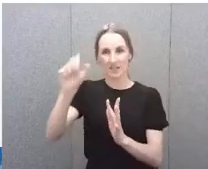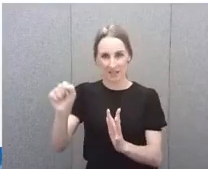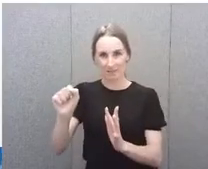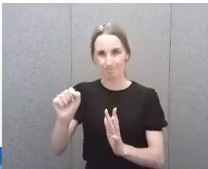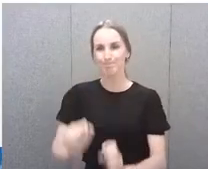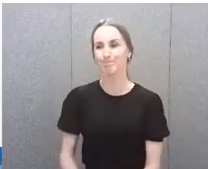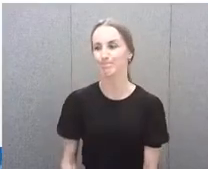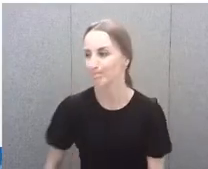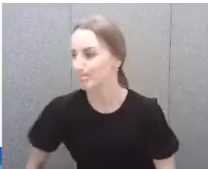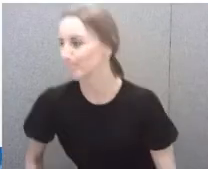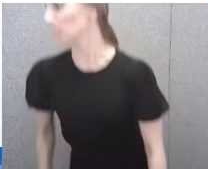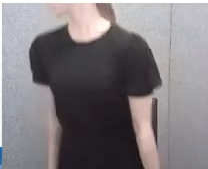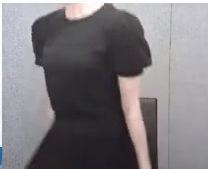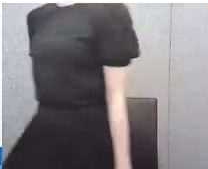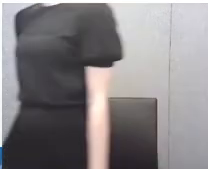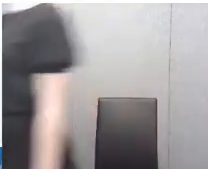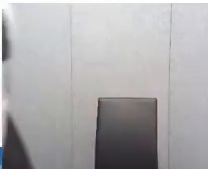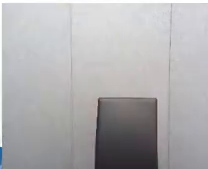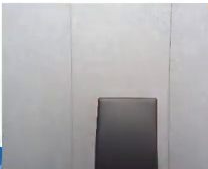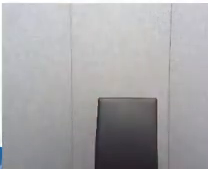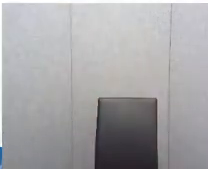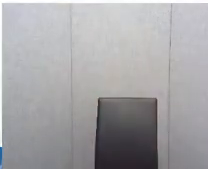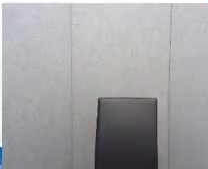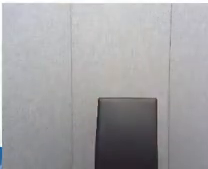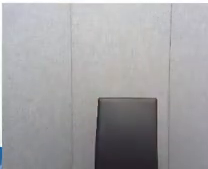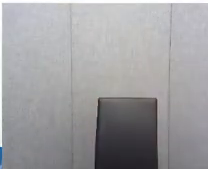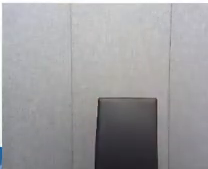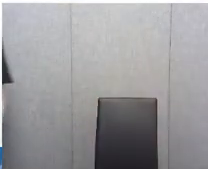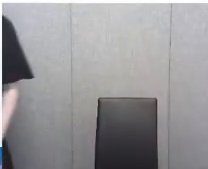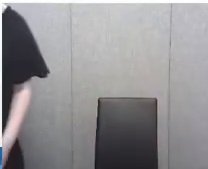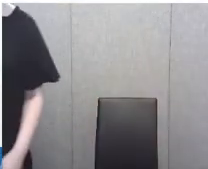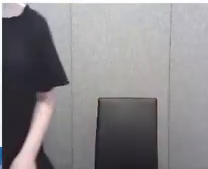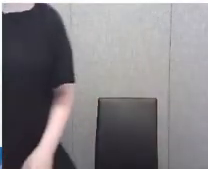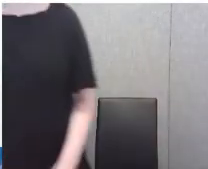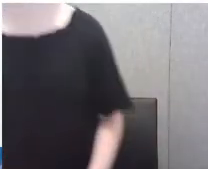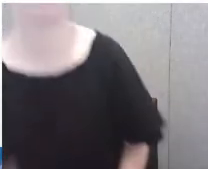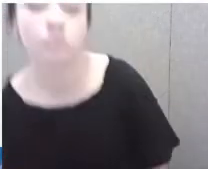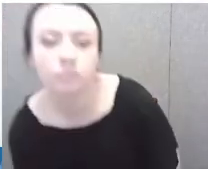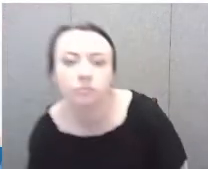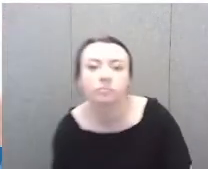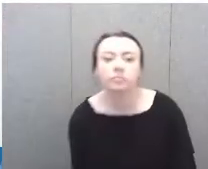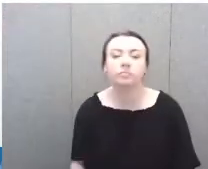Благодарим вас, Раса, за ваше введение.